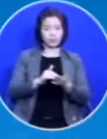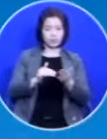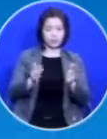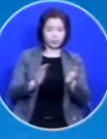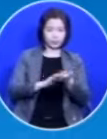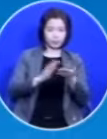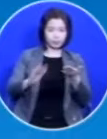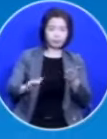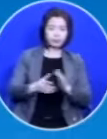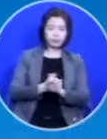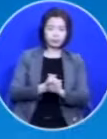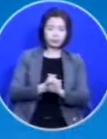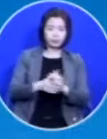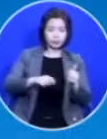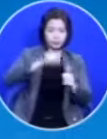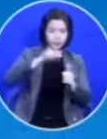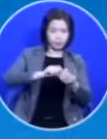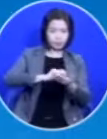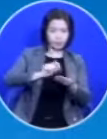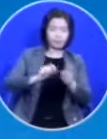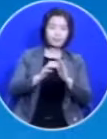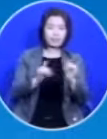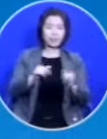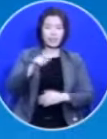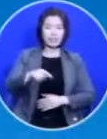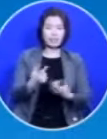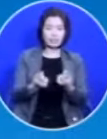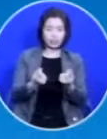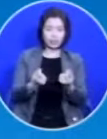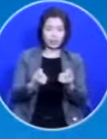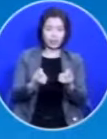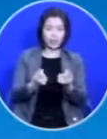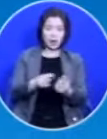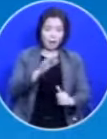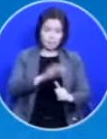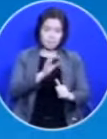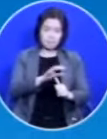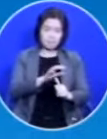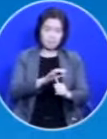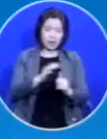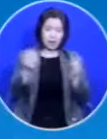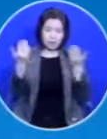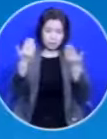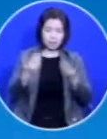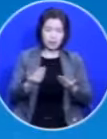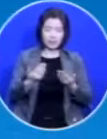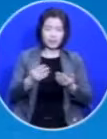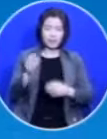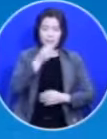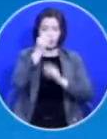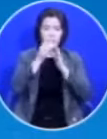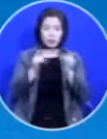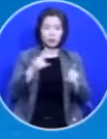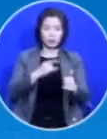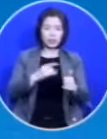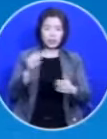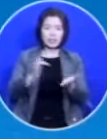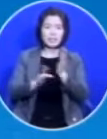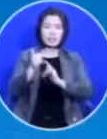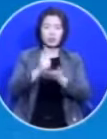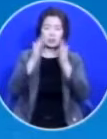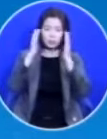버립니다 히브리서 기자가 그렇게 그 핍박 당하는 성도들에게 예수님을 바라보라고 하는 이유가